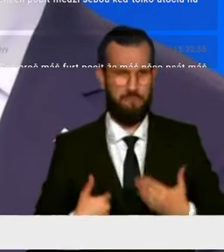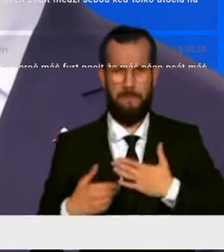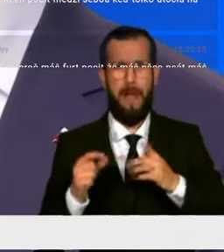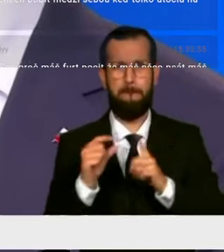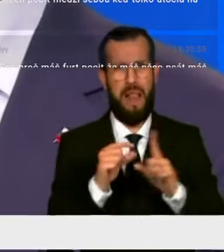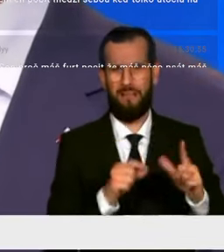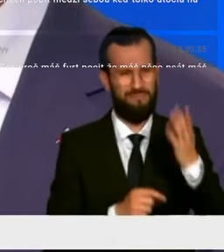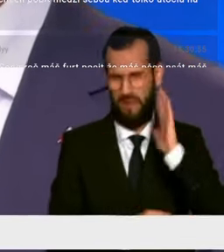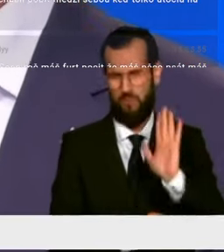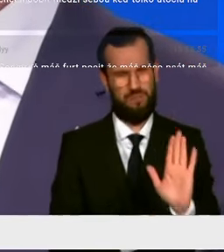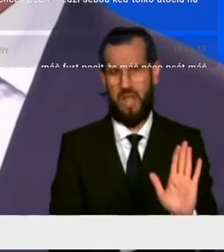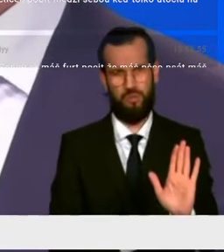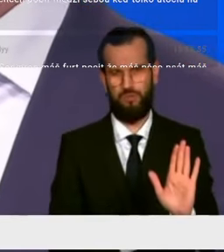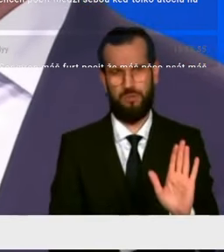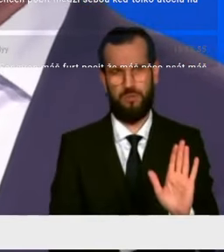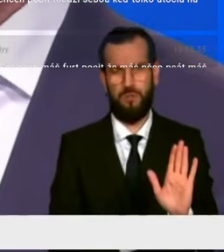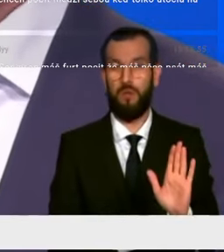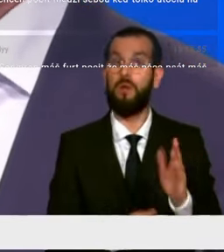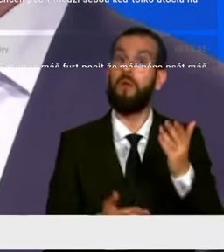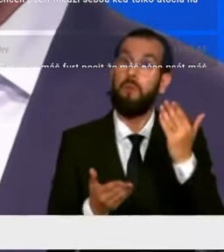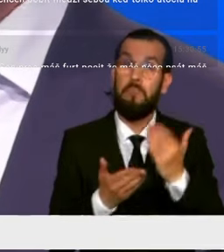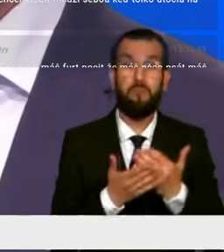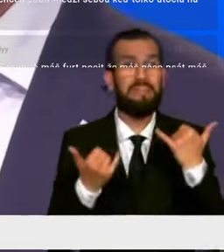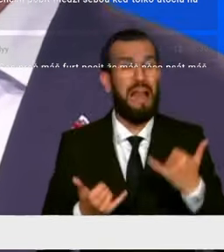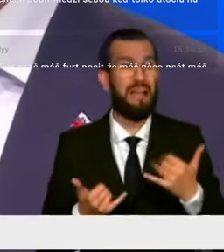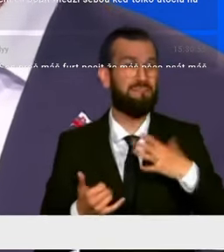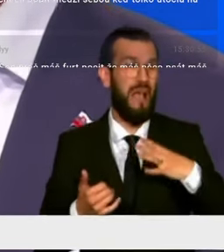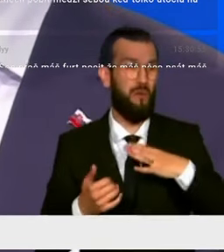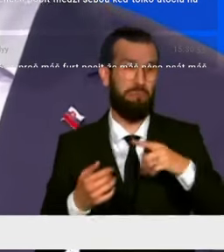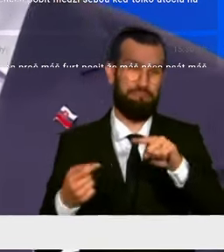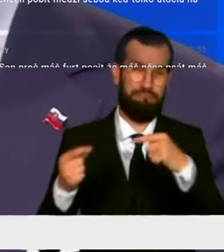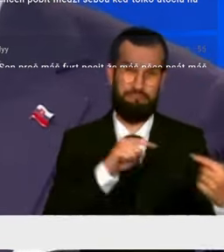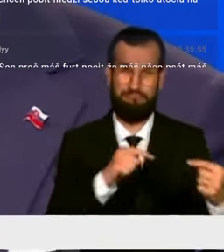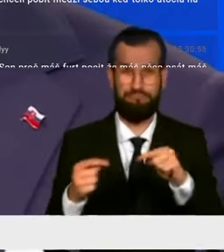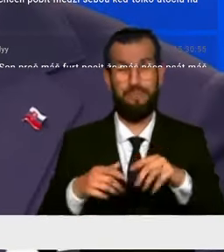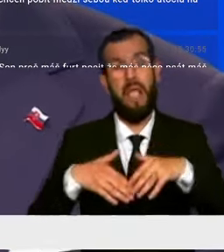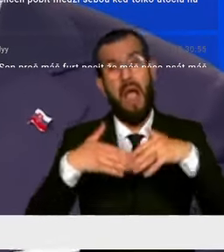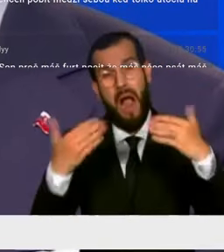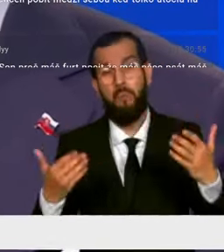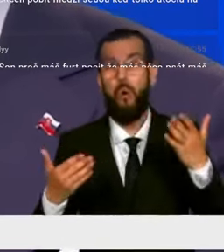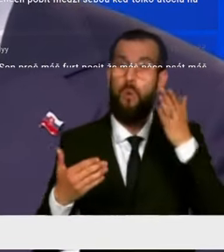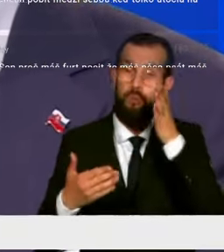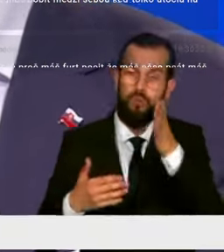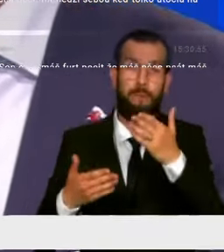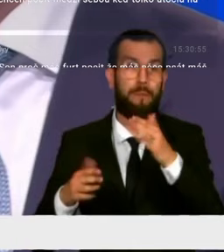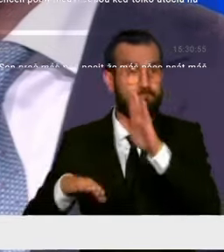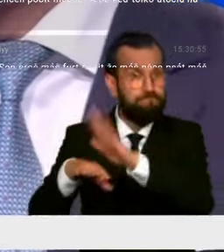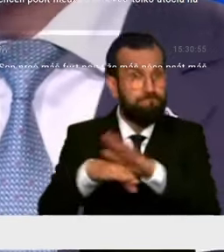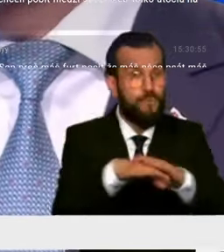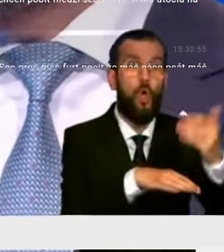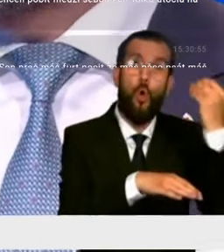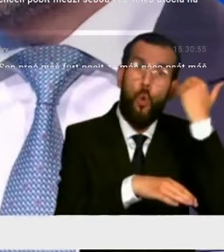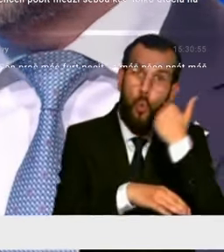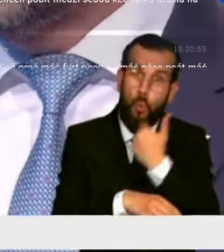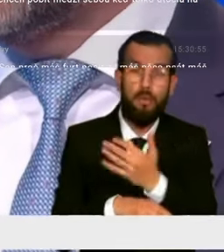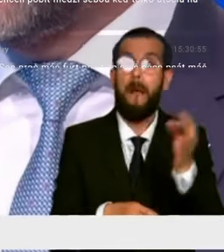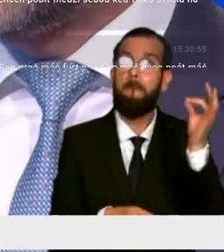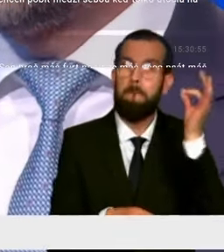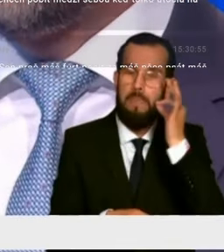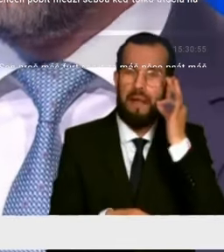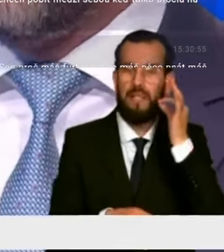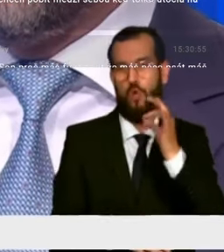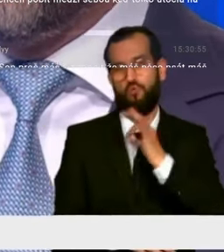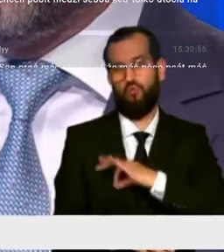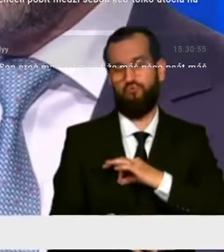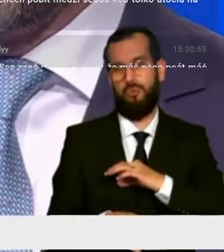spôsobom to dnes fakt uchopiť pretože Buď sa tu budeme mlátiť alebo sa prihovorí občanom aby videli ako má vyzerať kultúrna slušná politika